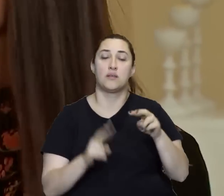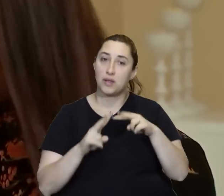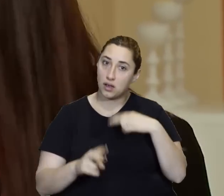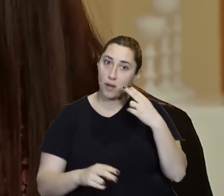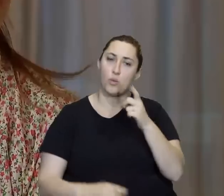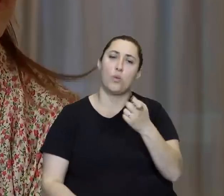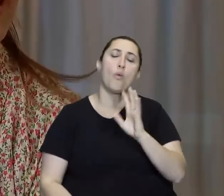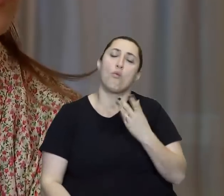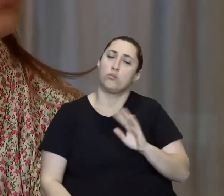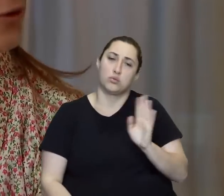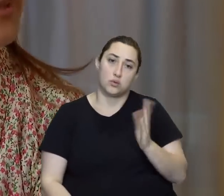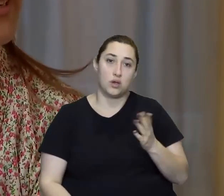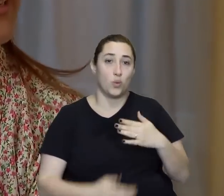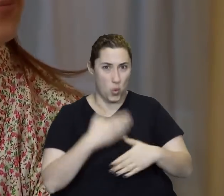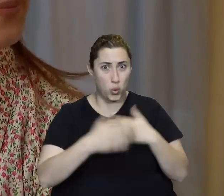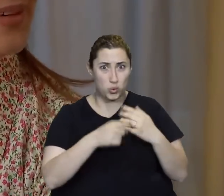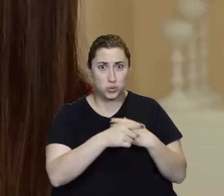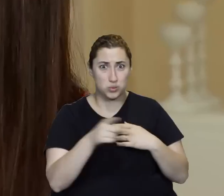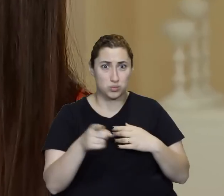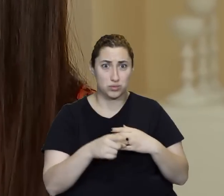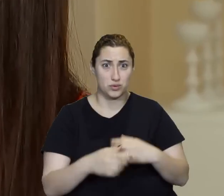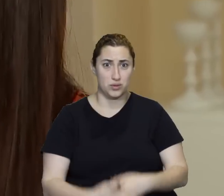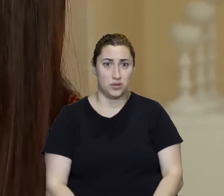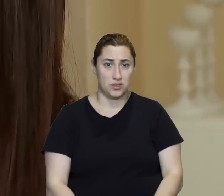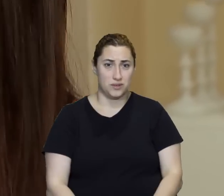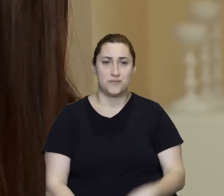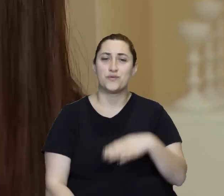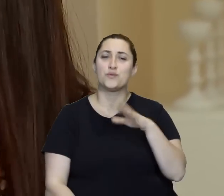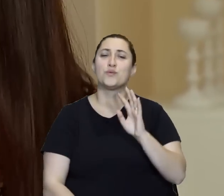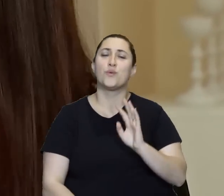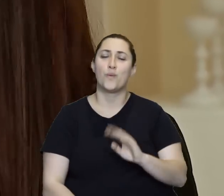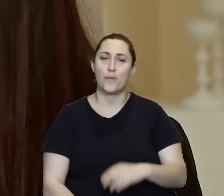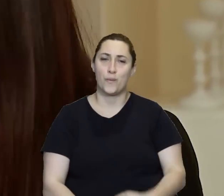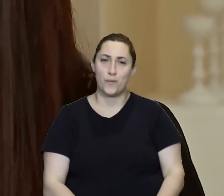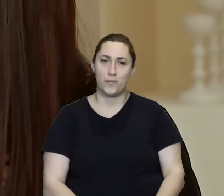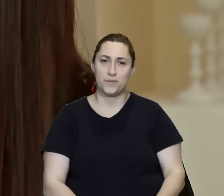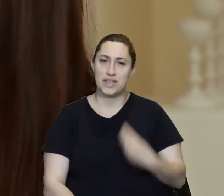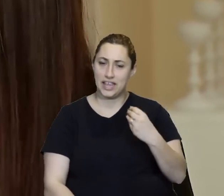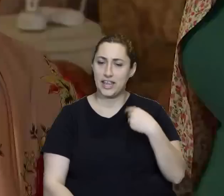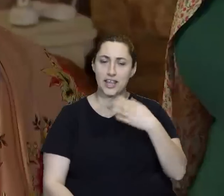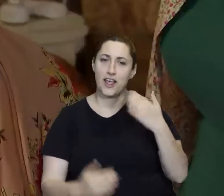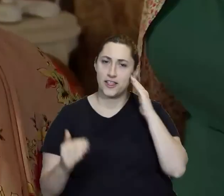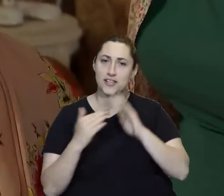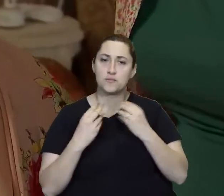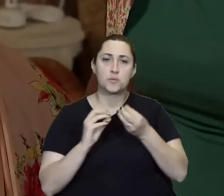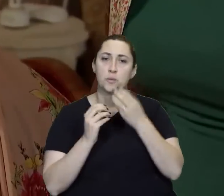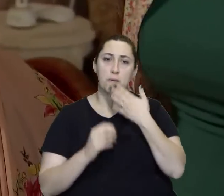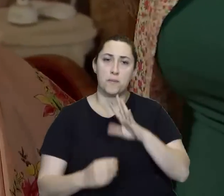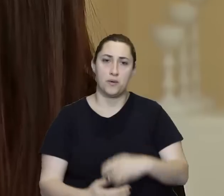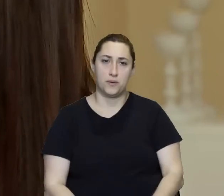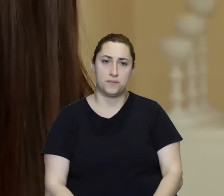Melike abla deme öyle olur mu? Yordum seni annem. Yok. Biz gayet iyiydik. Bir sorun